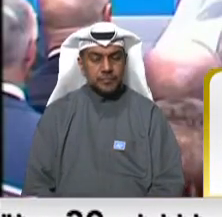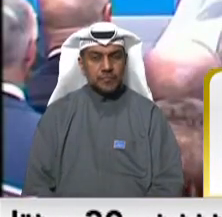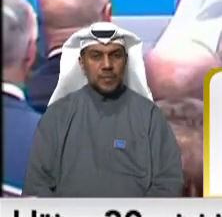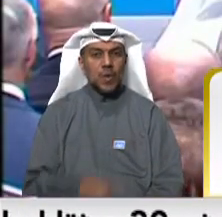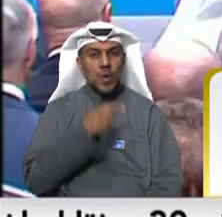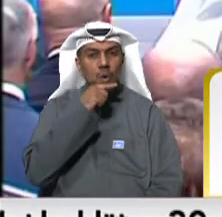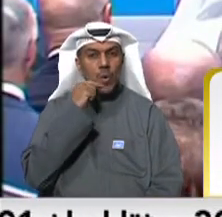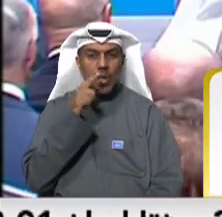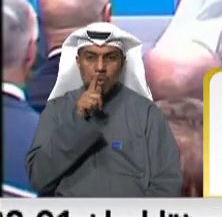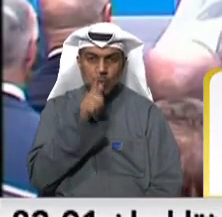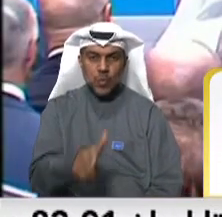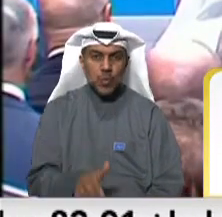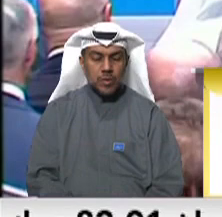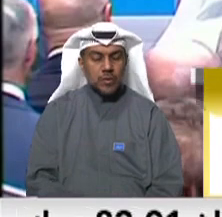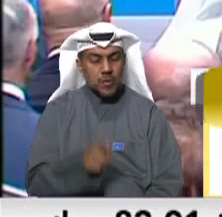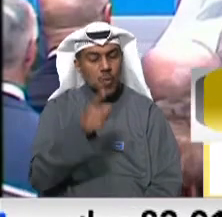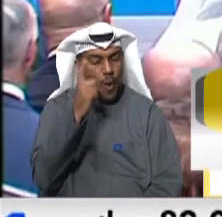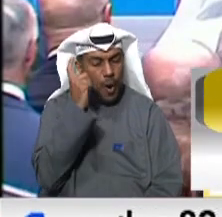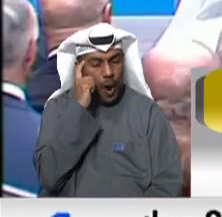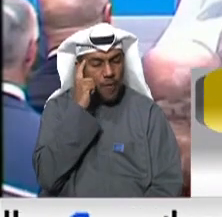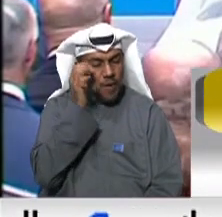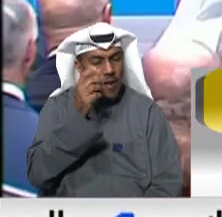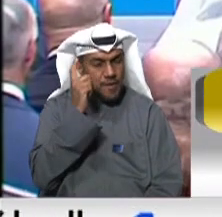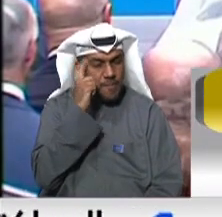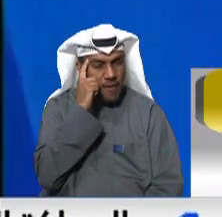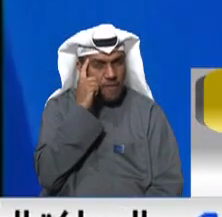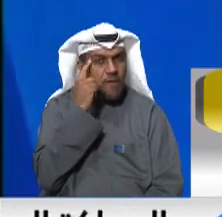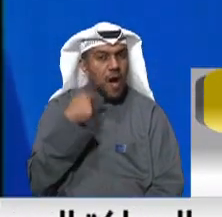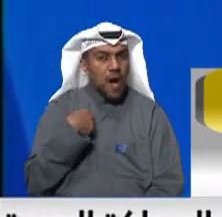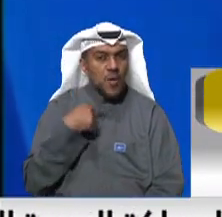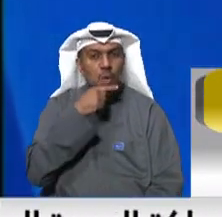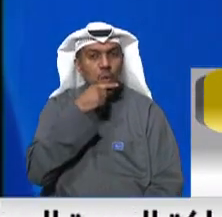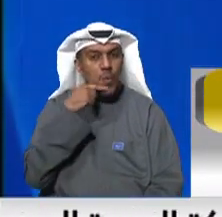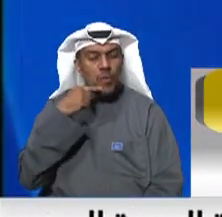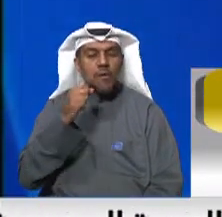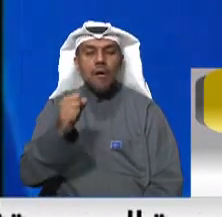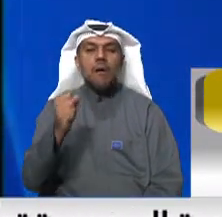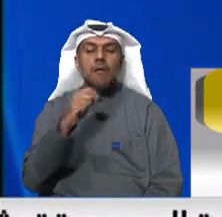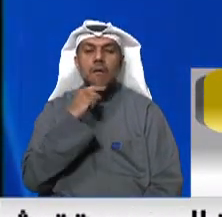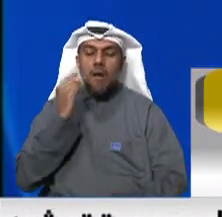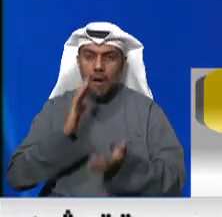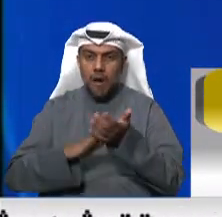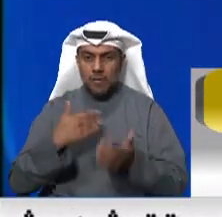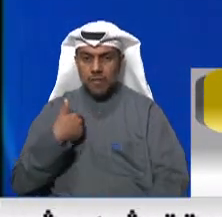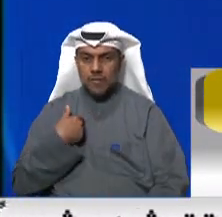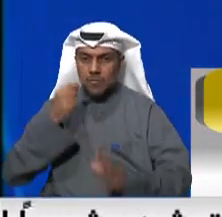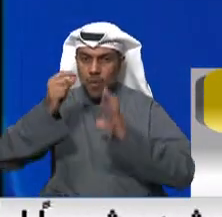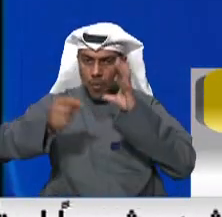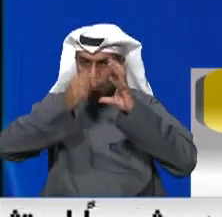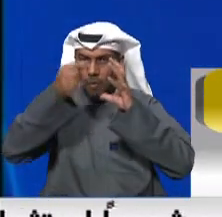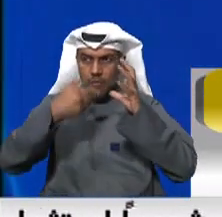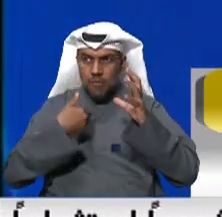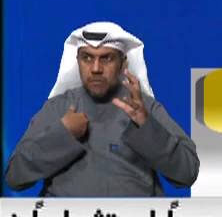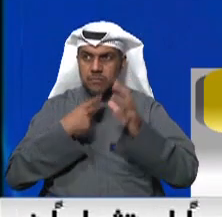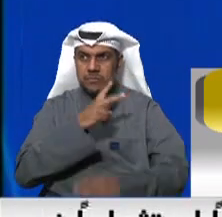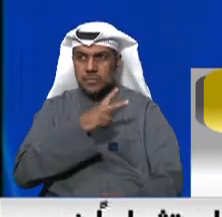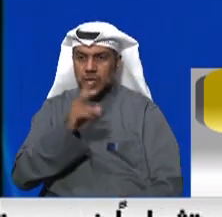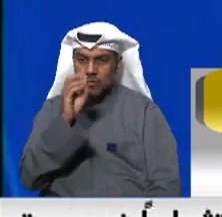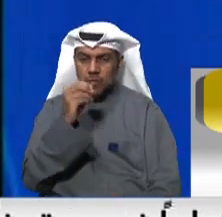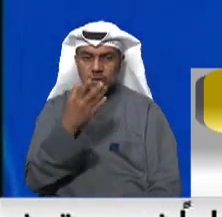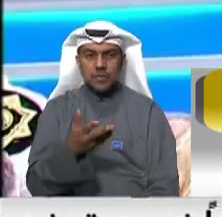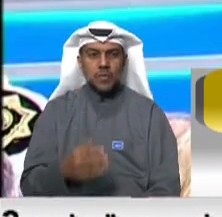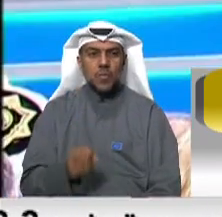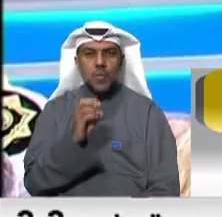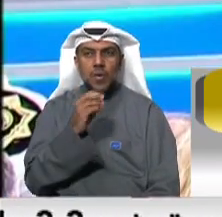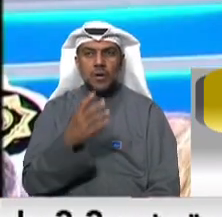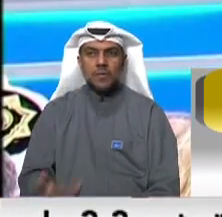الدول ان عليهم ادراك ان لدى روسيا ايضا اسلحه قادره على الوصول واصابه اهداف على اراضيهم وان